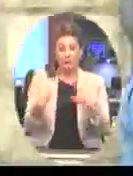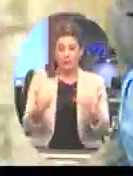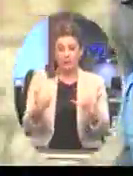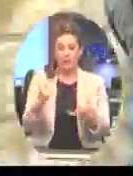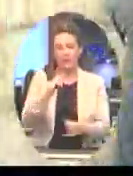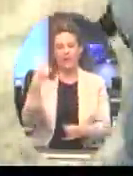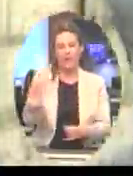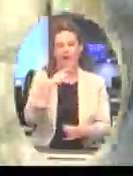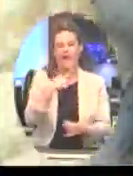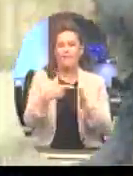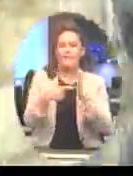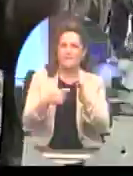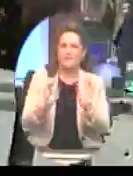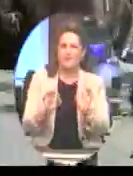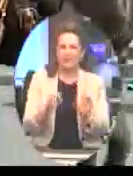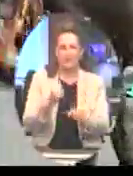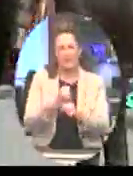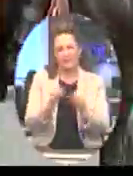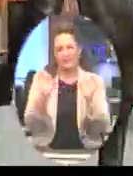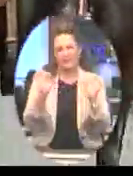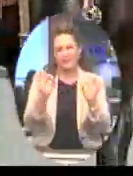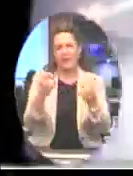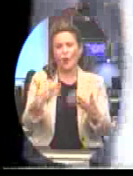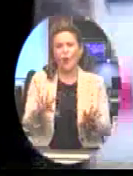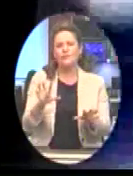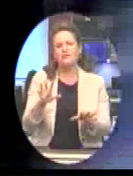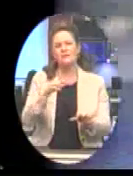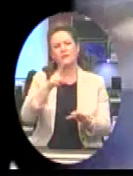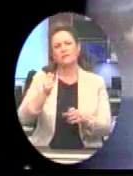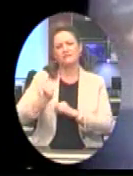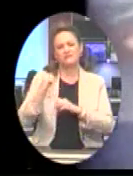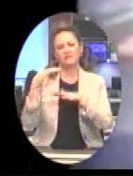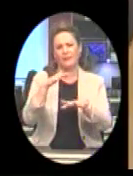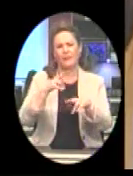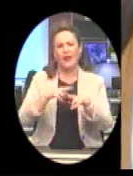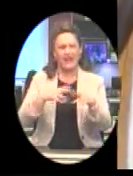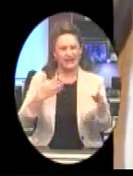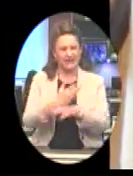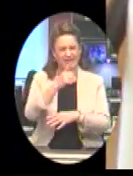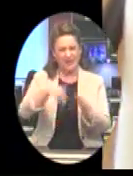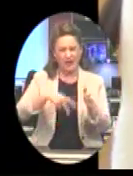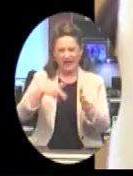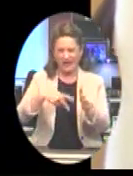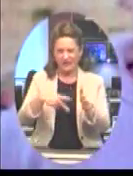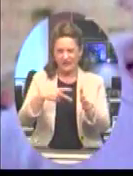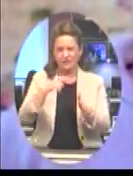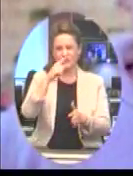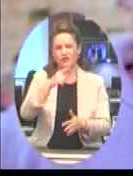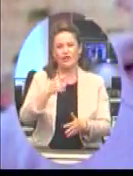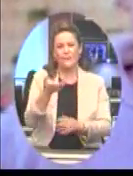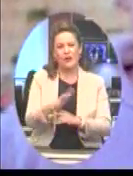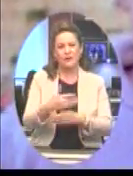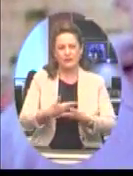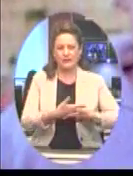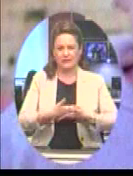ביטוי משמעותי בשטח, למעט תגבור הכוחות כמו כאן לאחר פיגוע הדריסה ברכבת הקלה שבו נרצחה התינוקת חיה